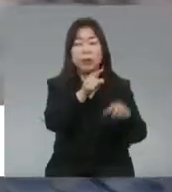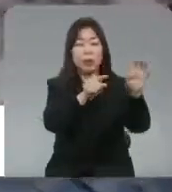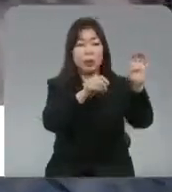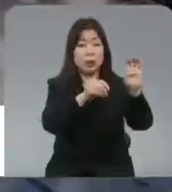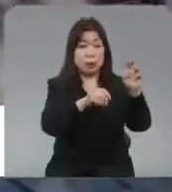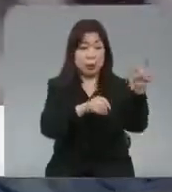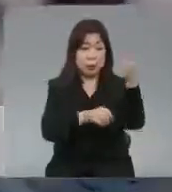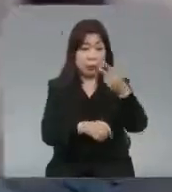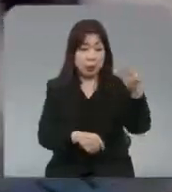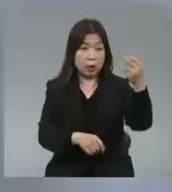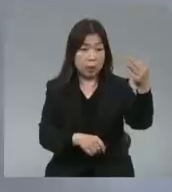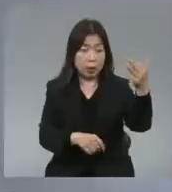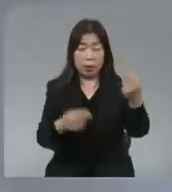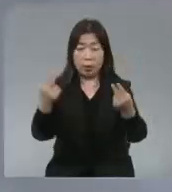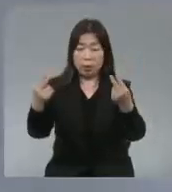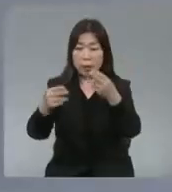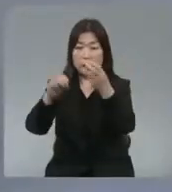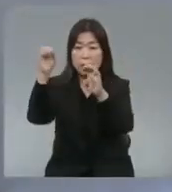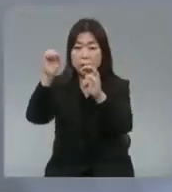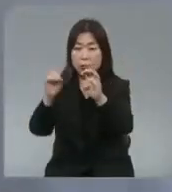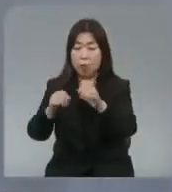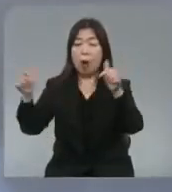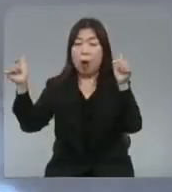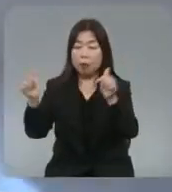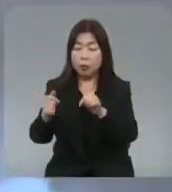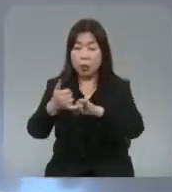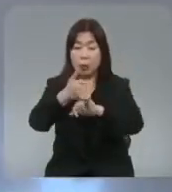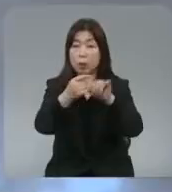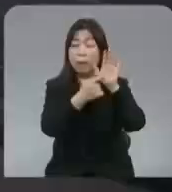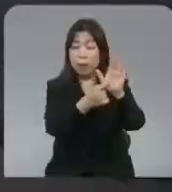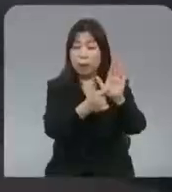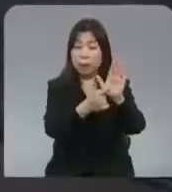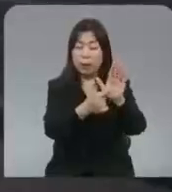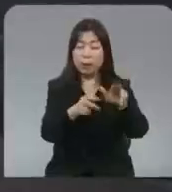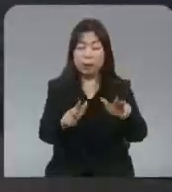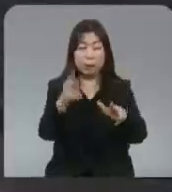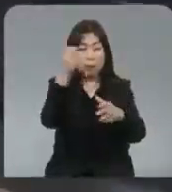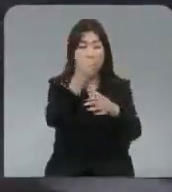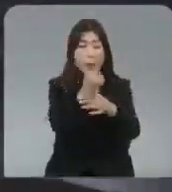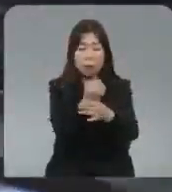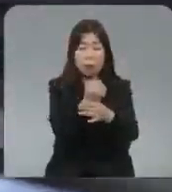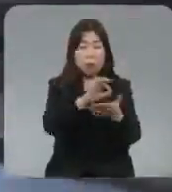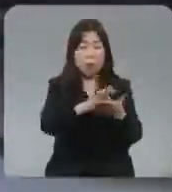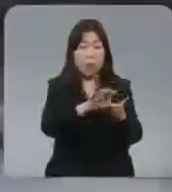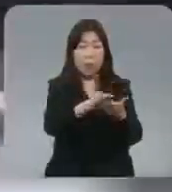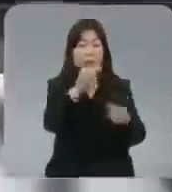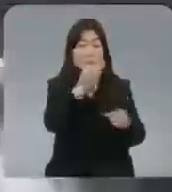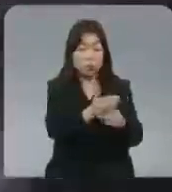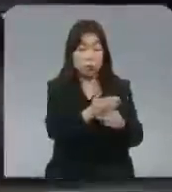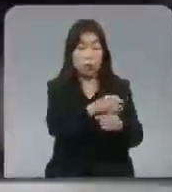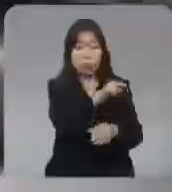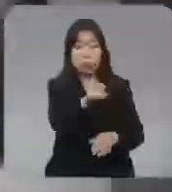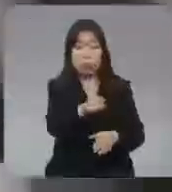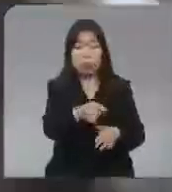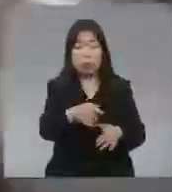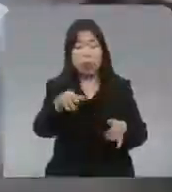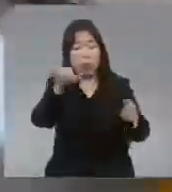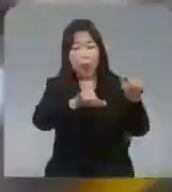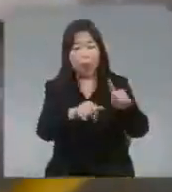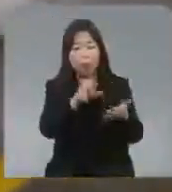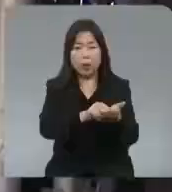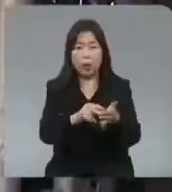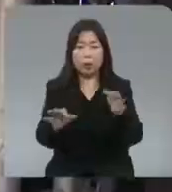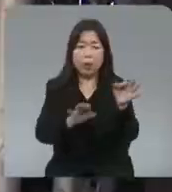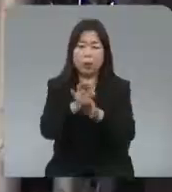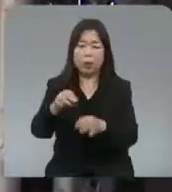будет отказаться от угля только в 2050 году второй по величине источника выбросов и нефтехимия